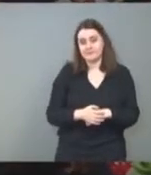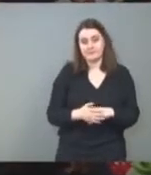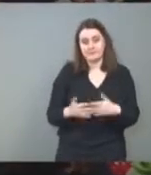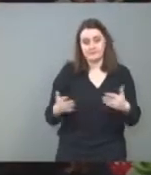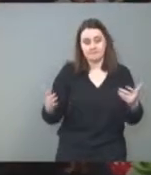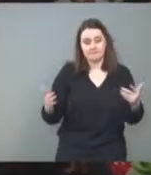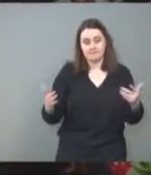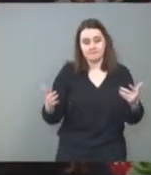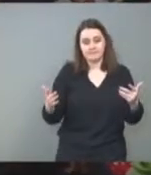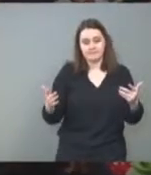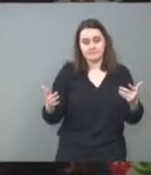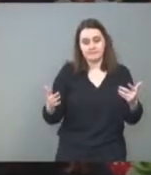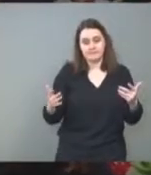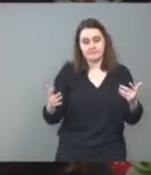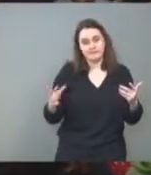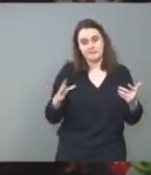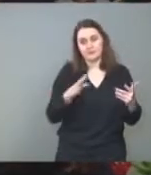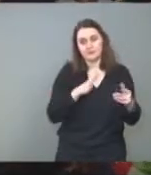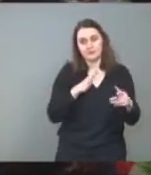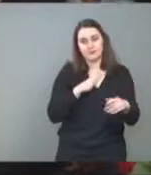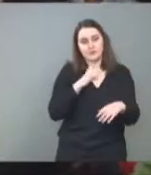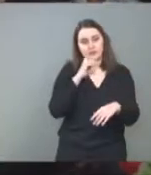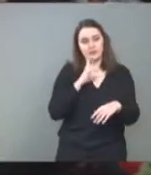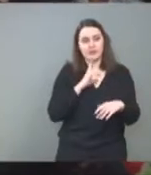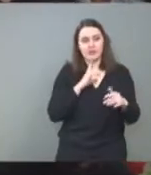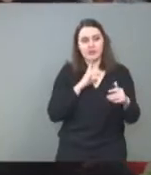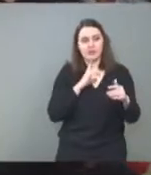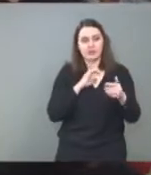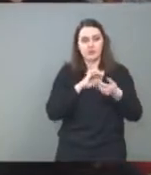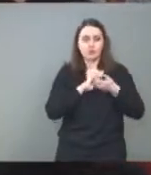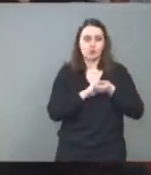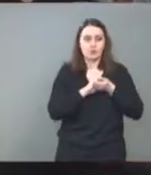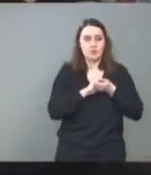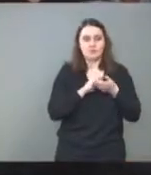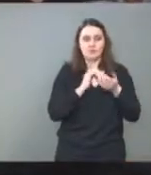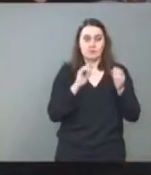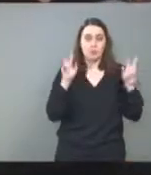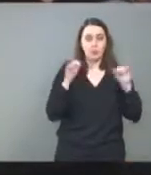j'avais vraiment une bonne copine. Il y a prescription, hein.